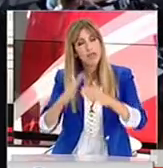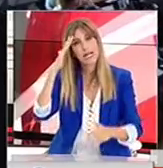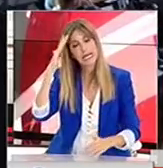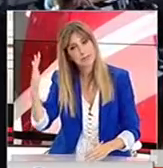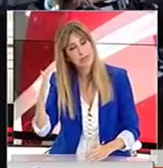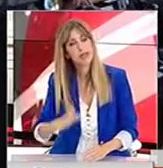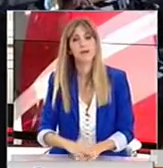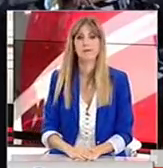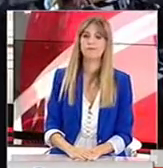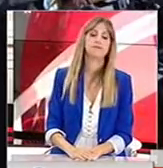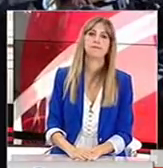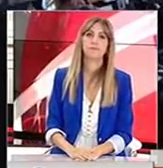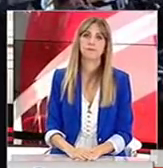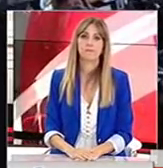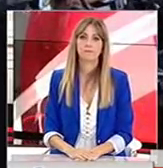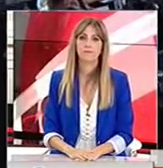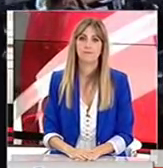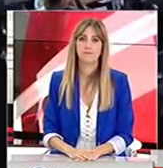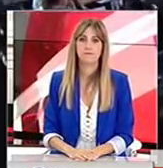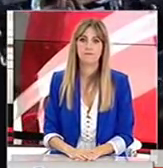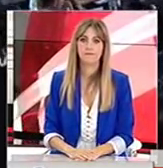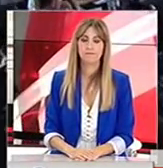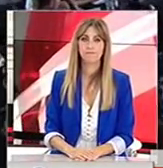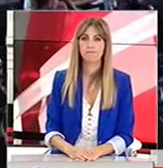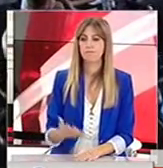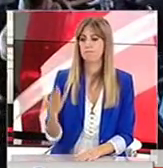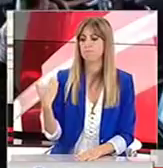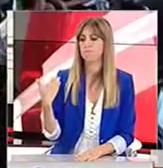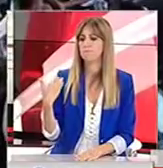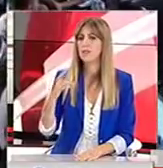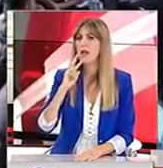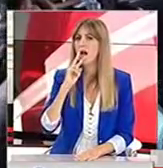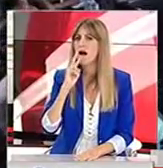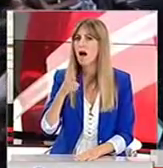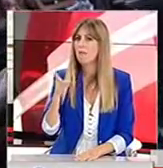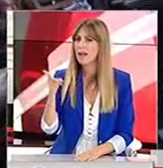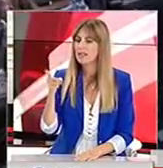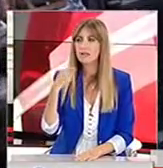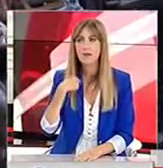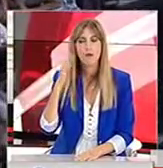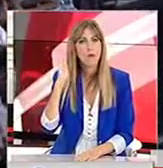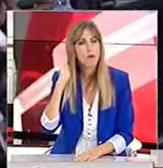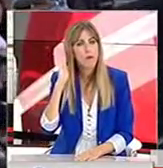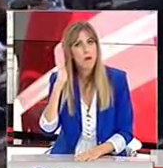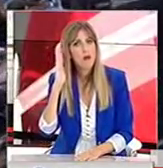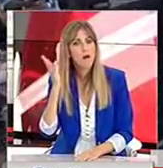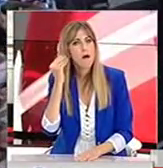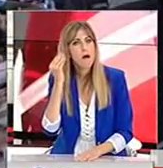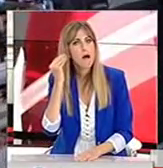Άκουσα πολύ προσεκτικά την προηγούμενη απάντησή σας για τη στάση των αγορών και ιδιαίτερα αυτές τις